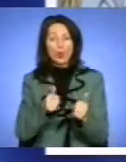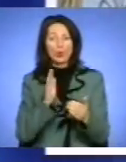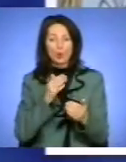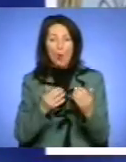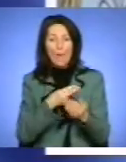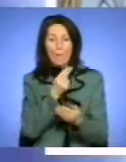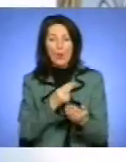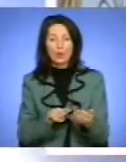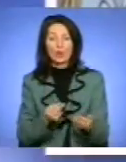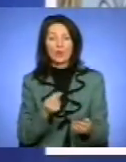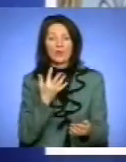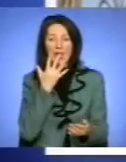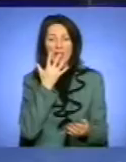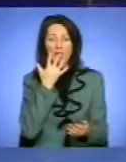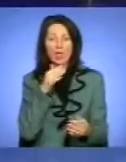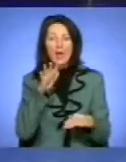майбутнього».